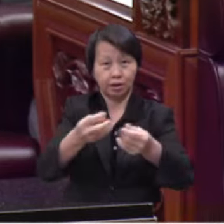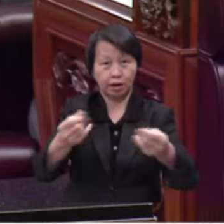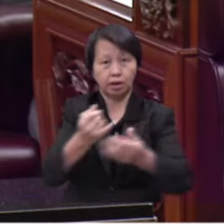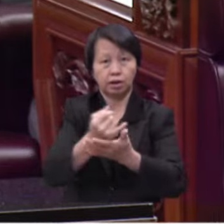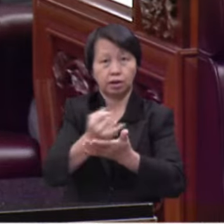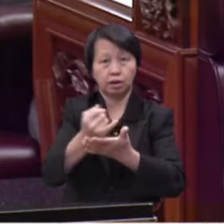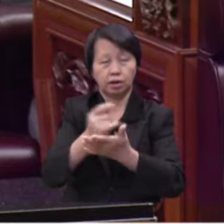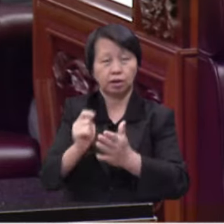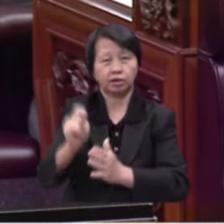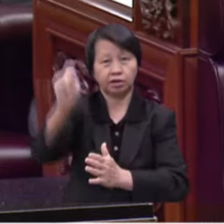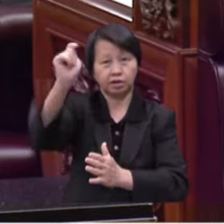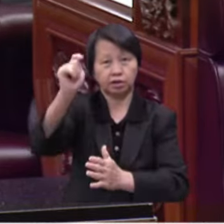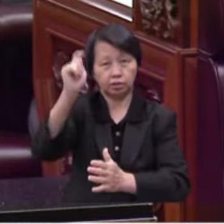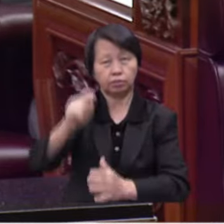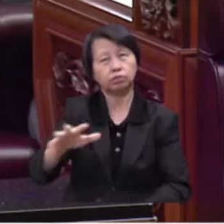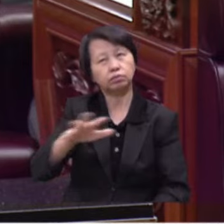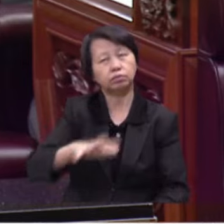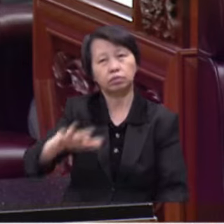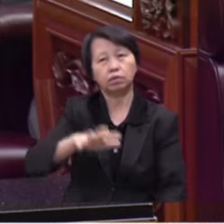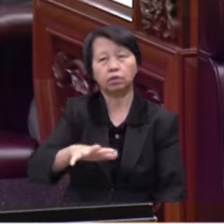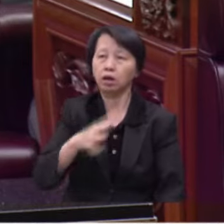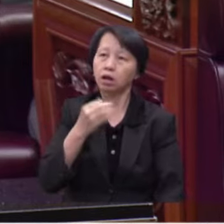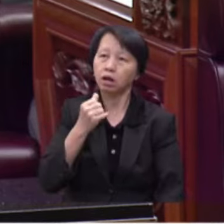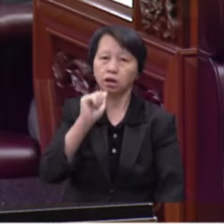yang tinggi dapat dianggarkan